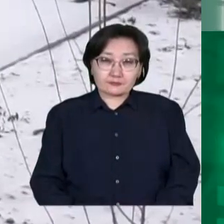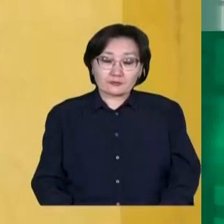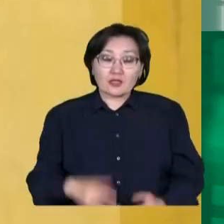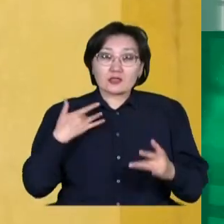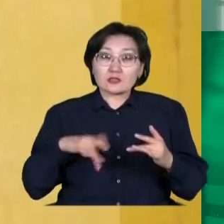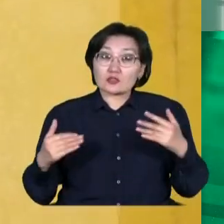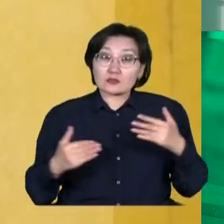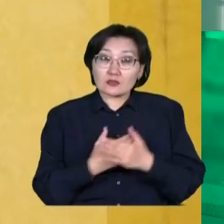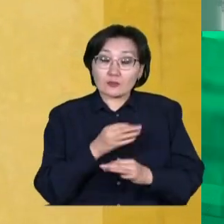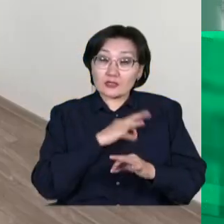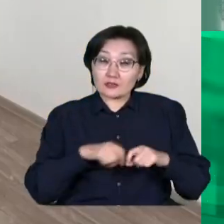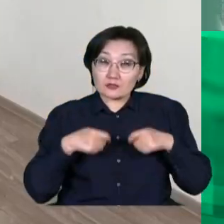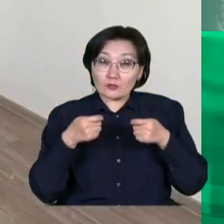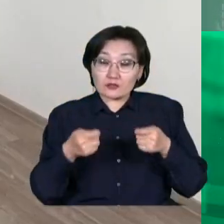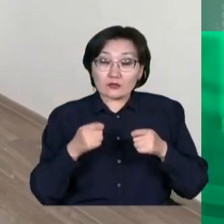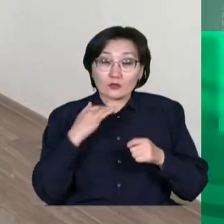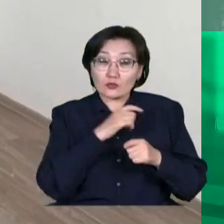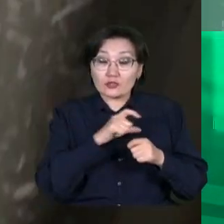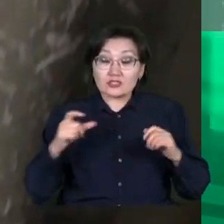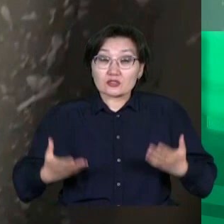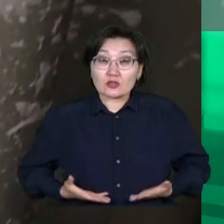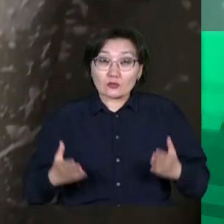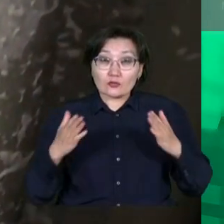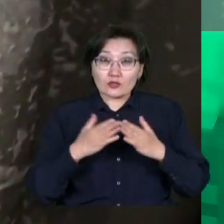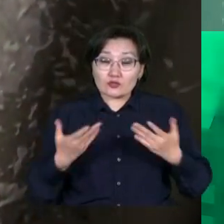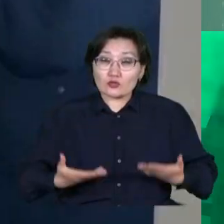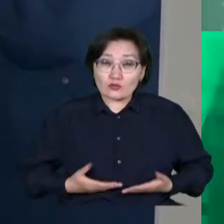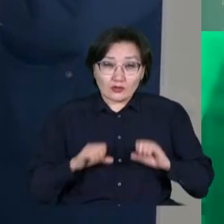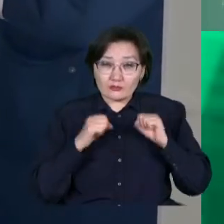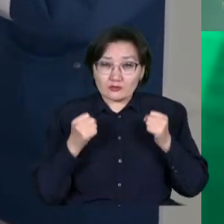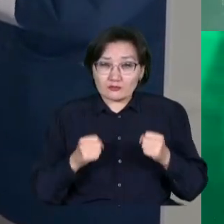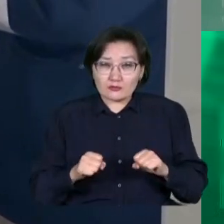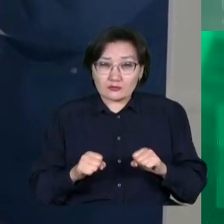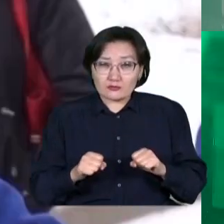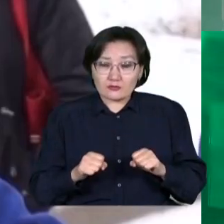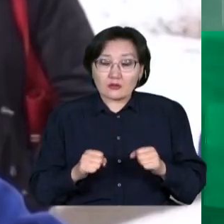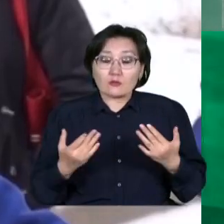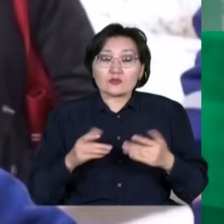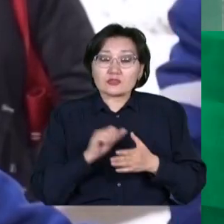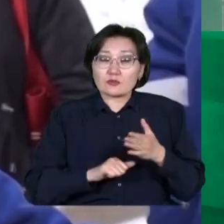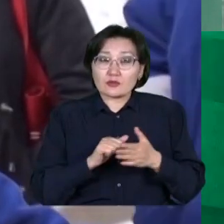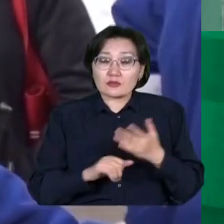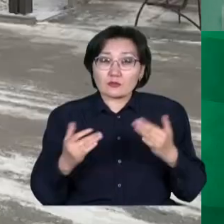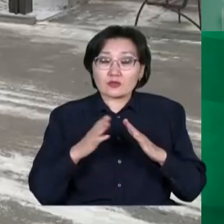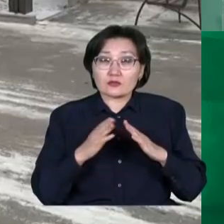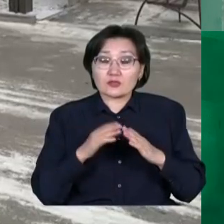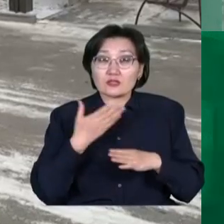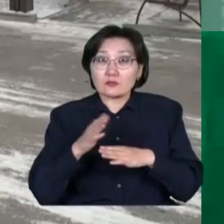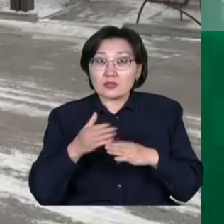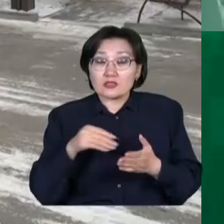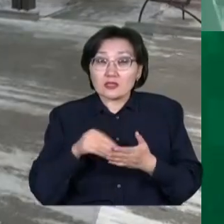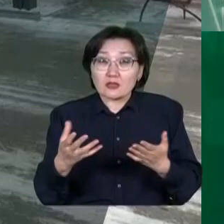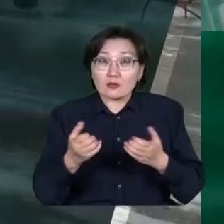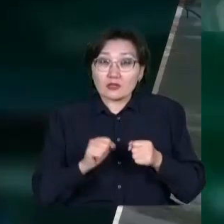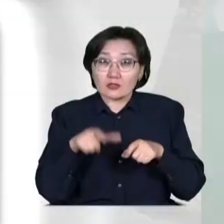Таразда жаңадан қолданысқа берілген көп қабатты үйлер тұруға жарамсыз. Себеп неде? Баспанасын ипотека қалғандар енді